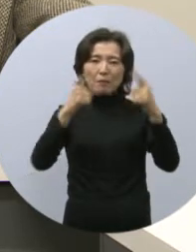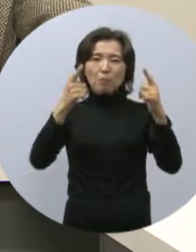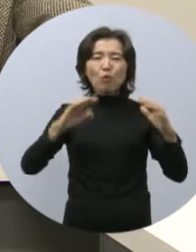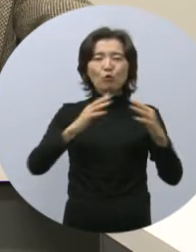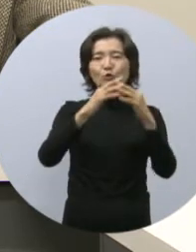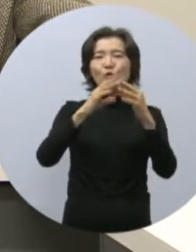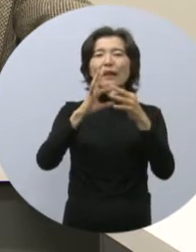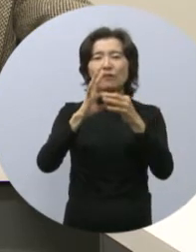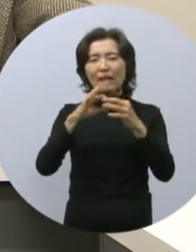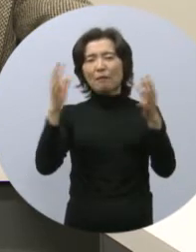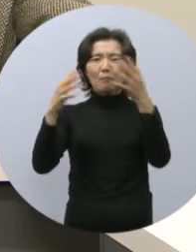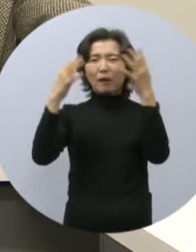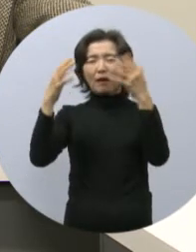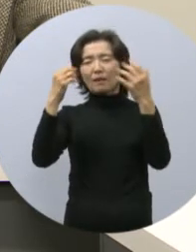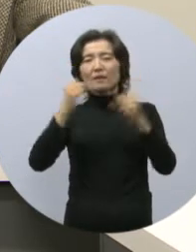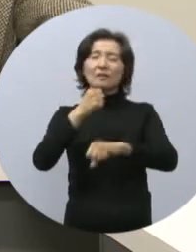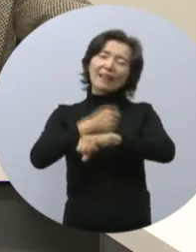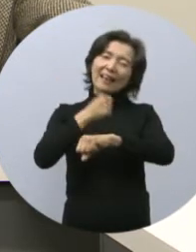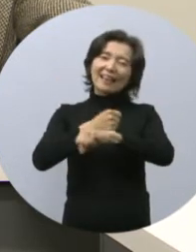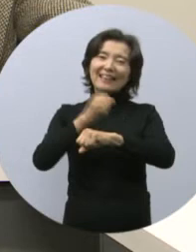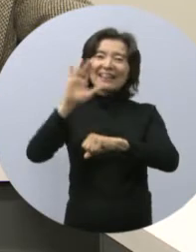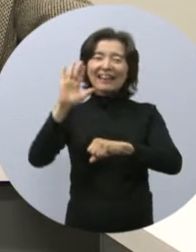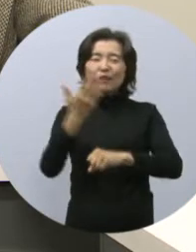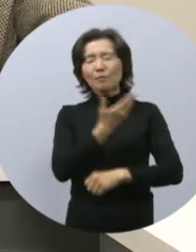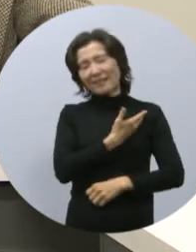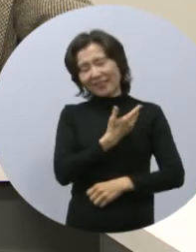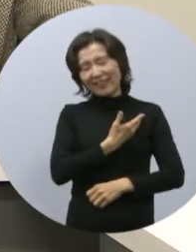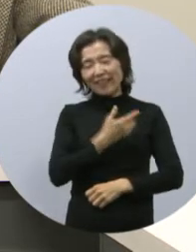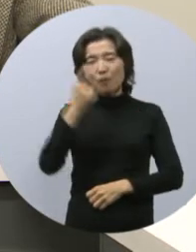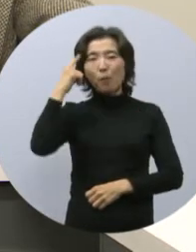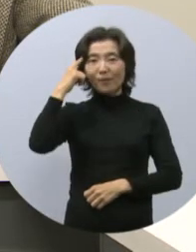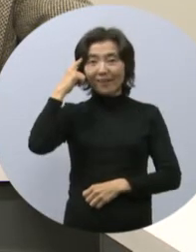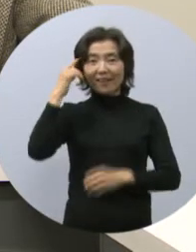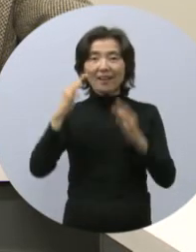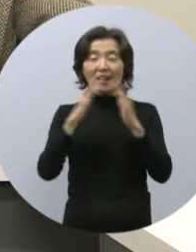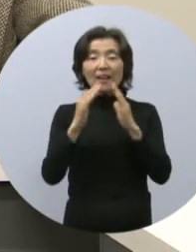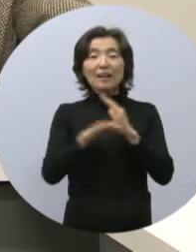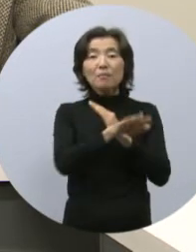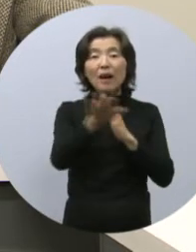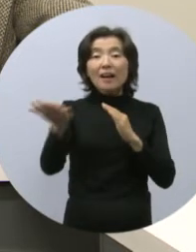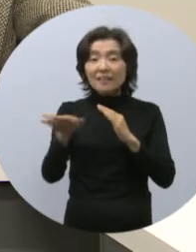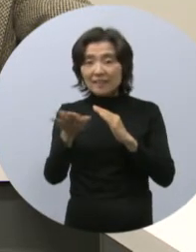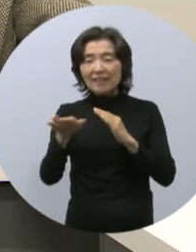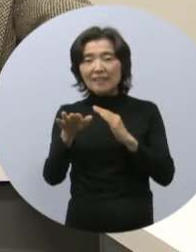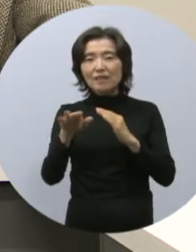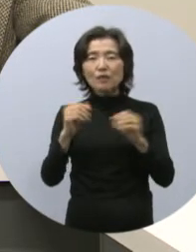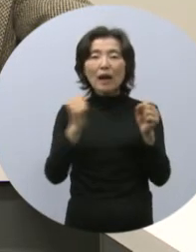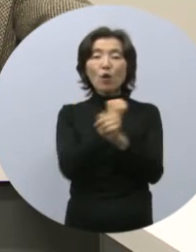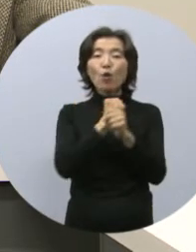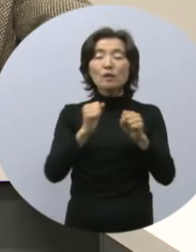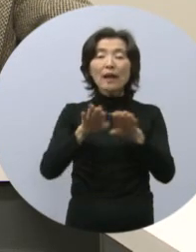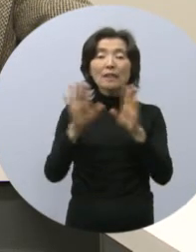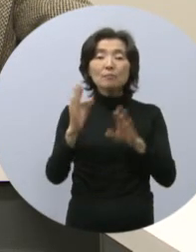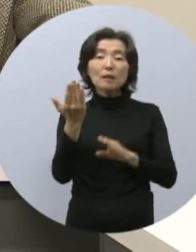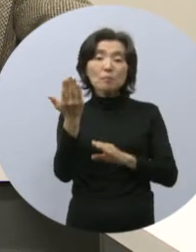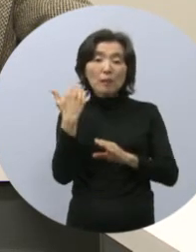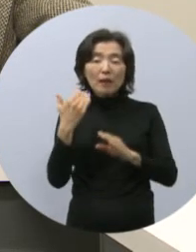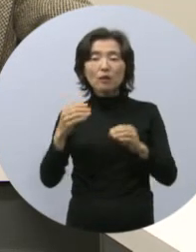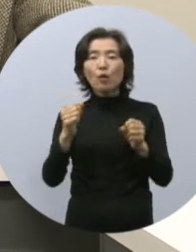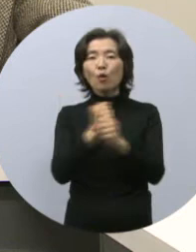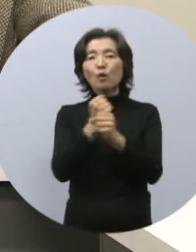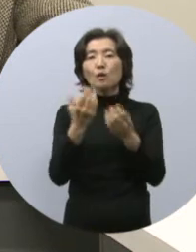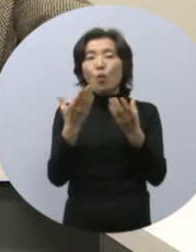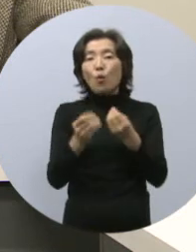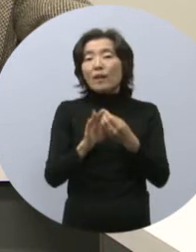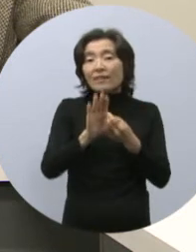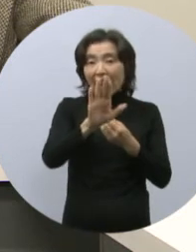でしたが、まあこれはしょうがないと。あとご近所へは工事を始める前と後にご挨拶